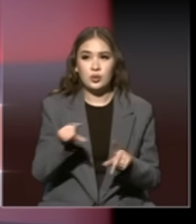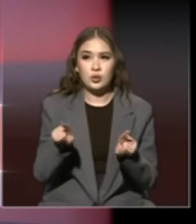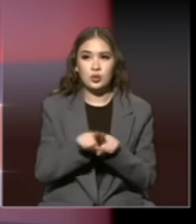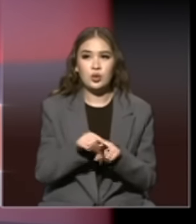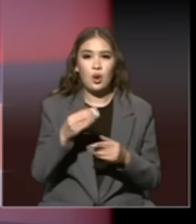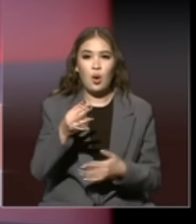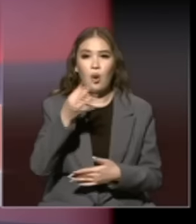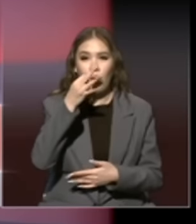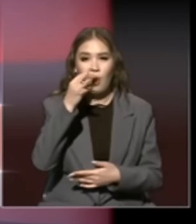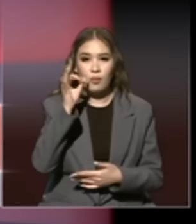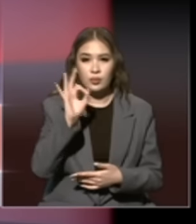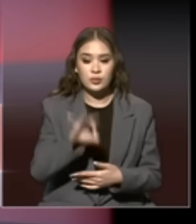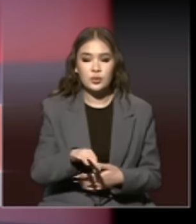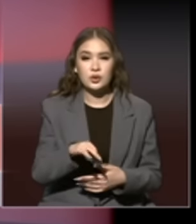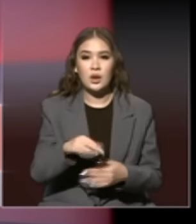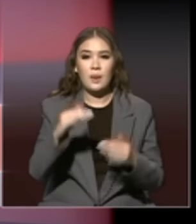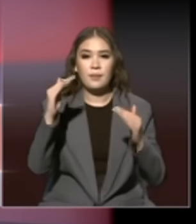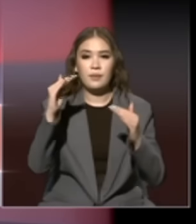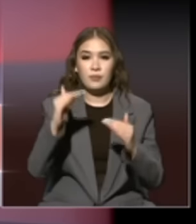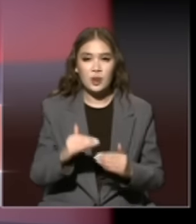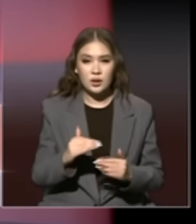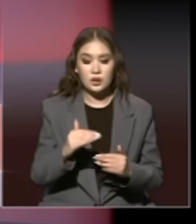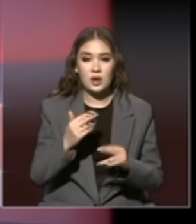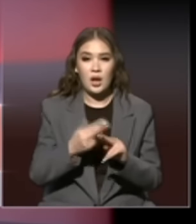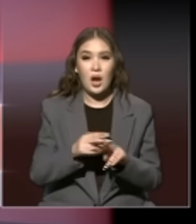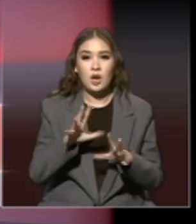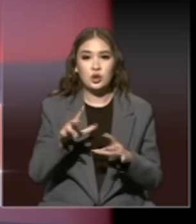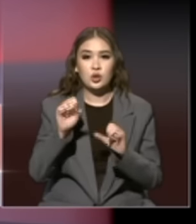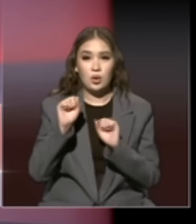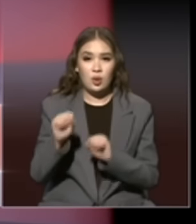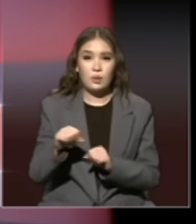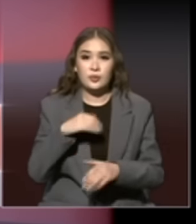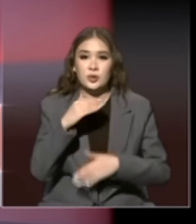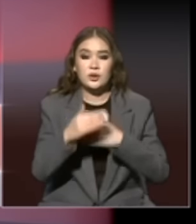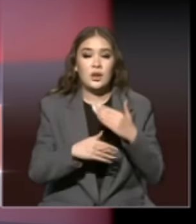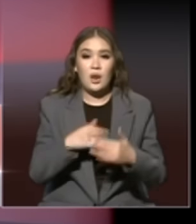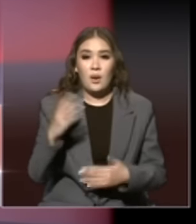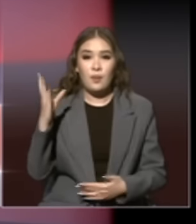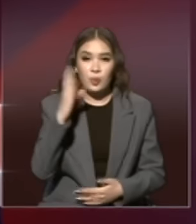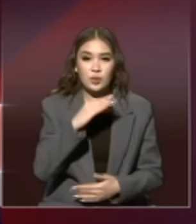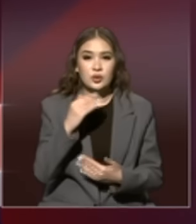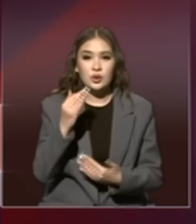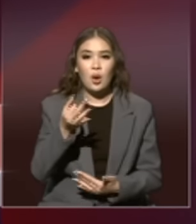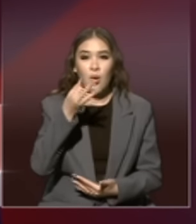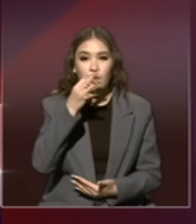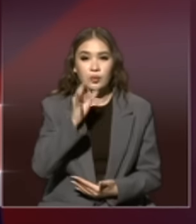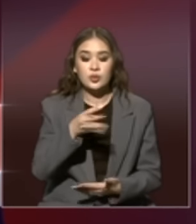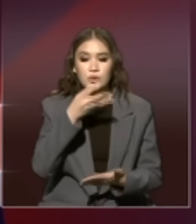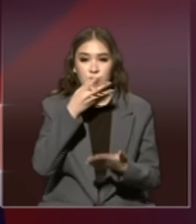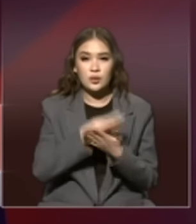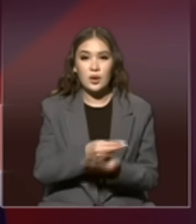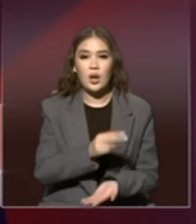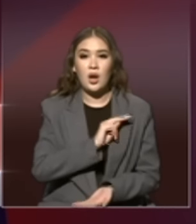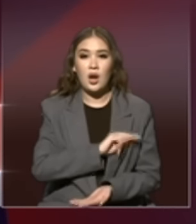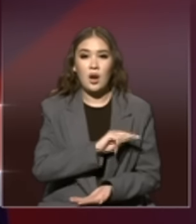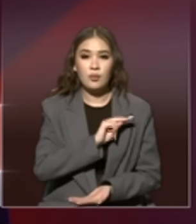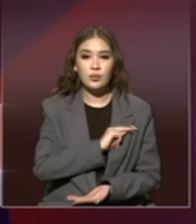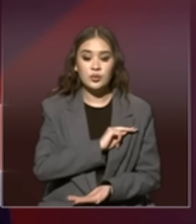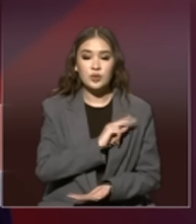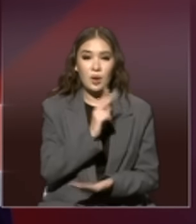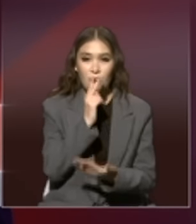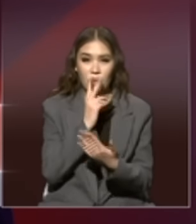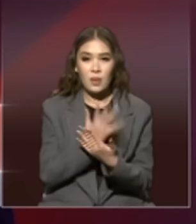кәсібилігінің деңгейлігінің төмендігі. Ал егер қорғап, егер ары қарай алып шығатын болса, ол мамандығы әр адам өзінің